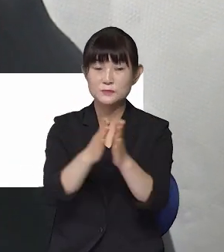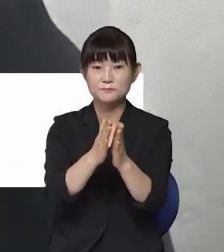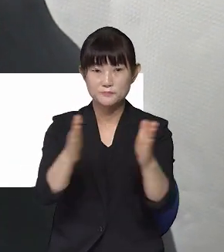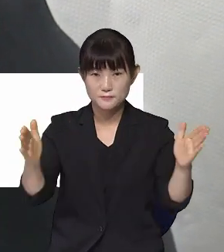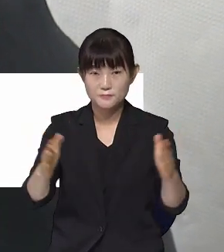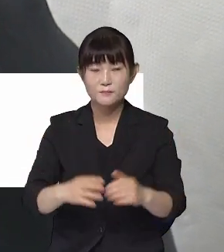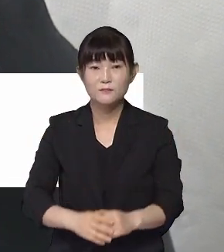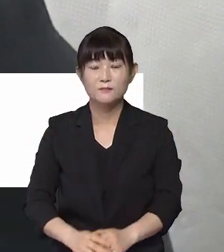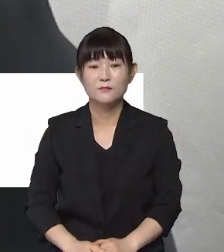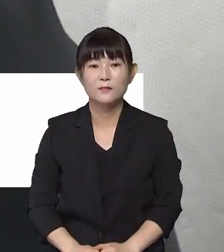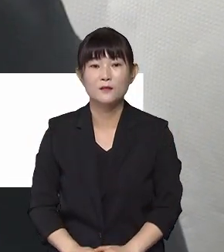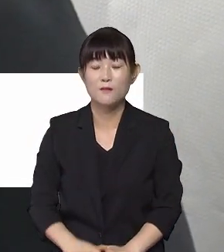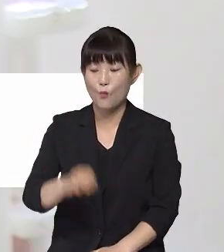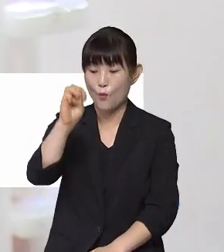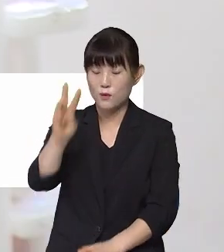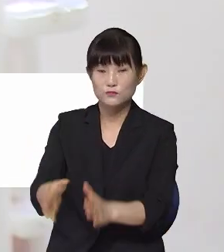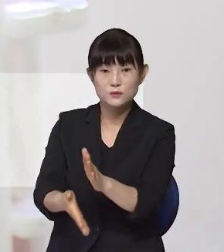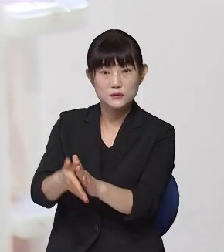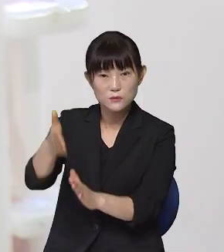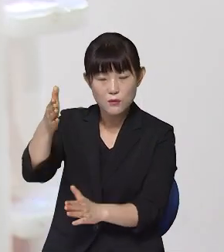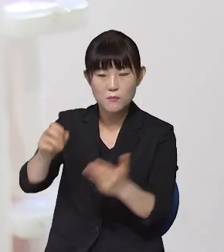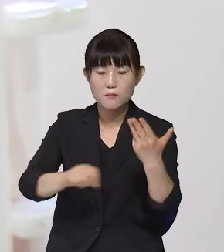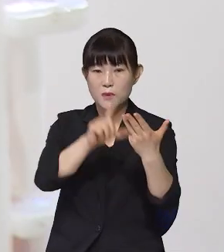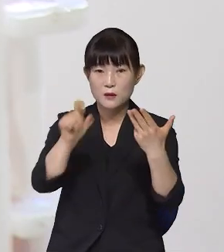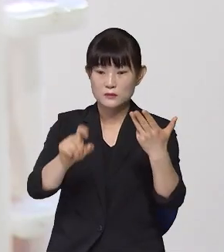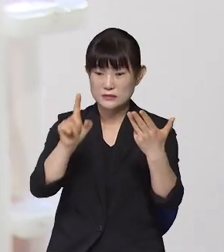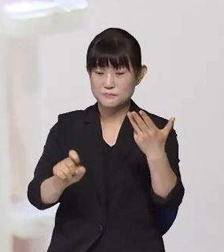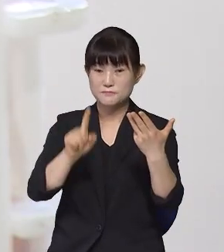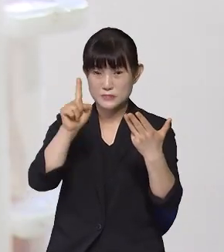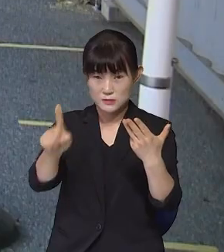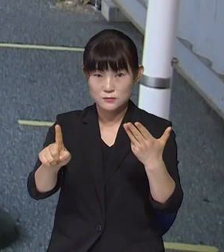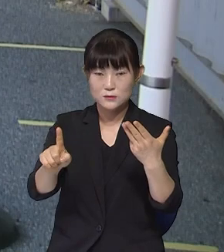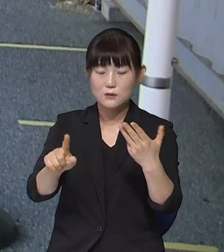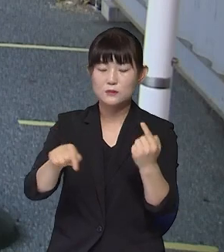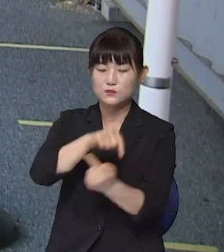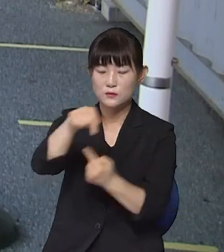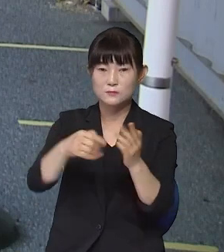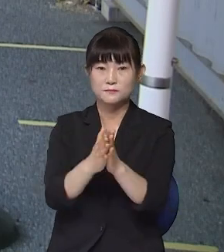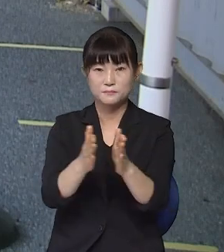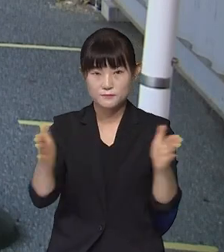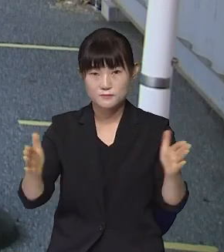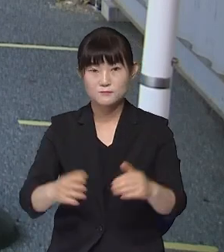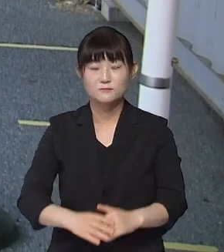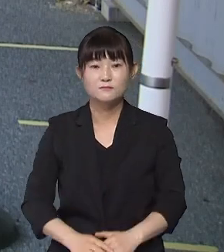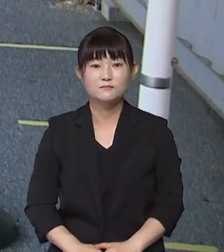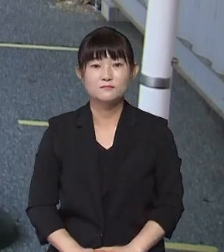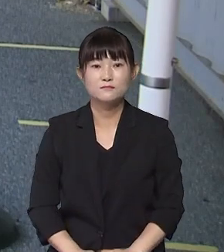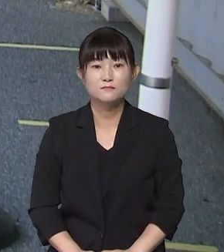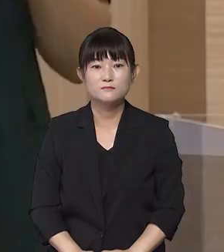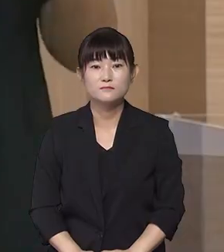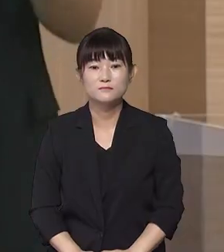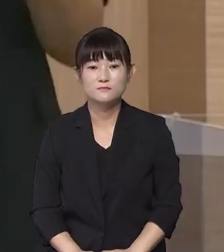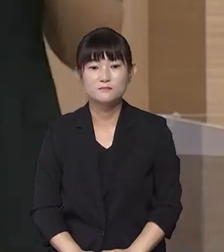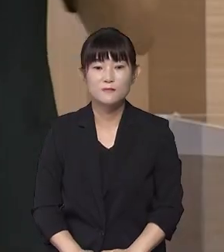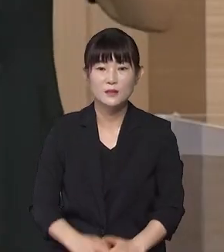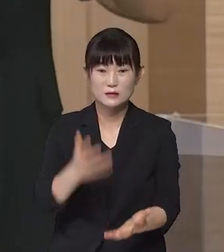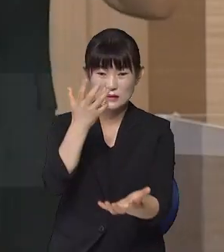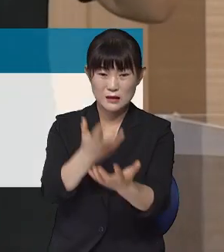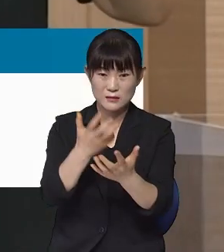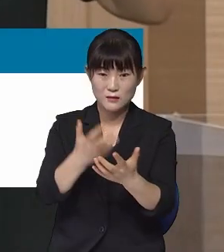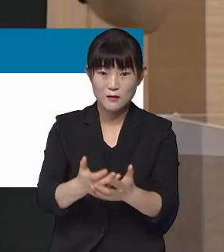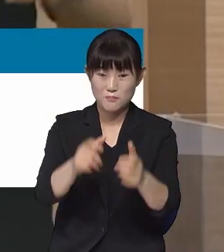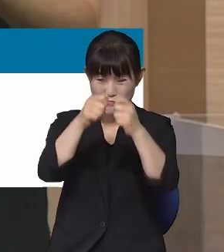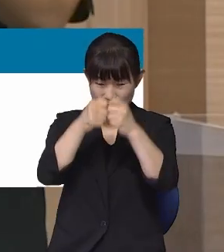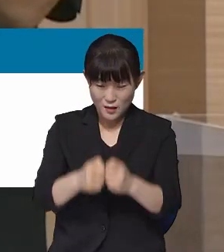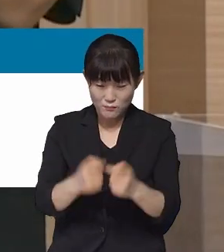소를 제가 동하게 시작했고 광주시 도 오는 11일부터 운영을 책의 합니다 데이터와 근거를 분석해서